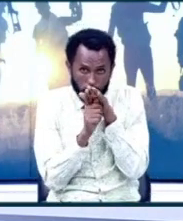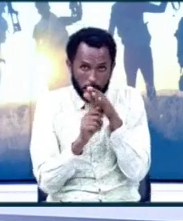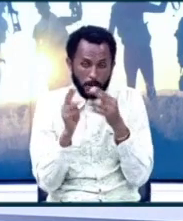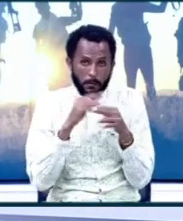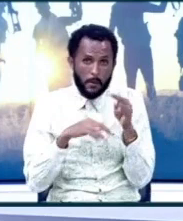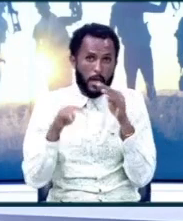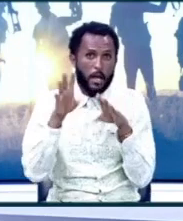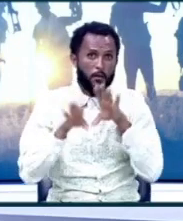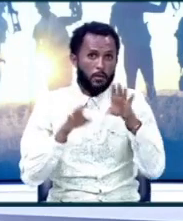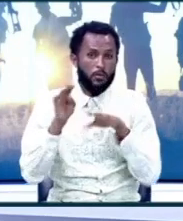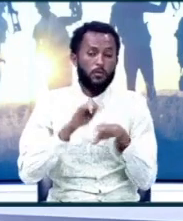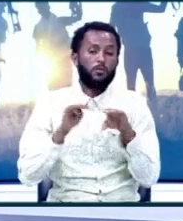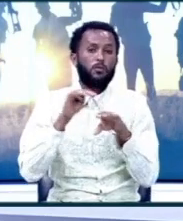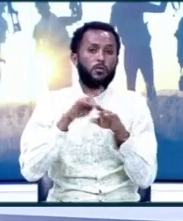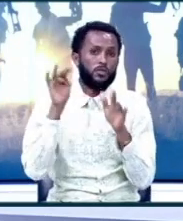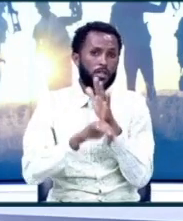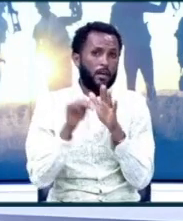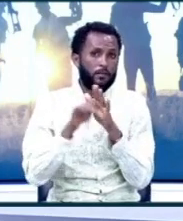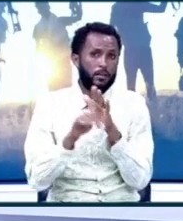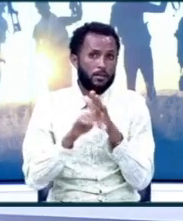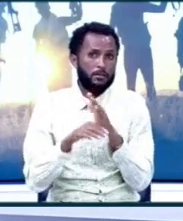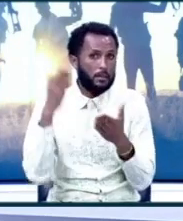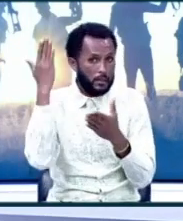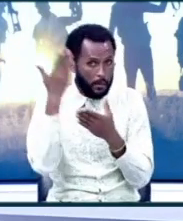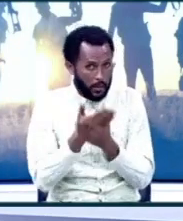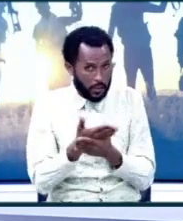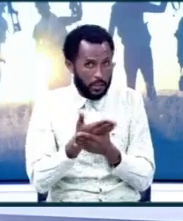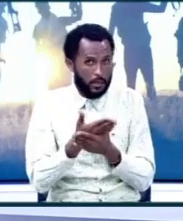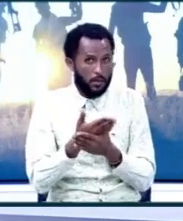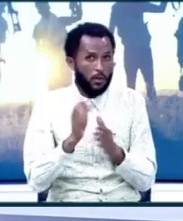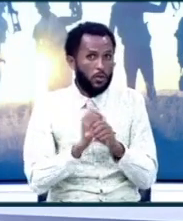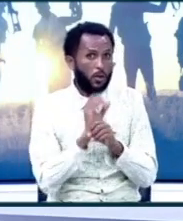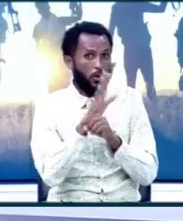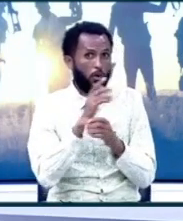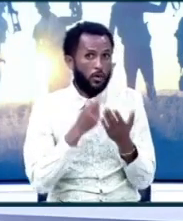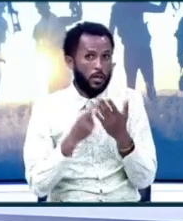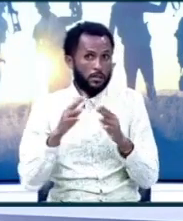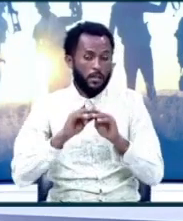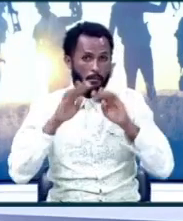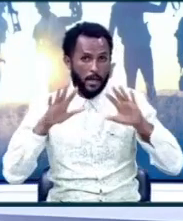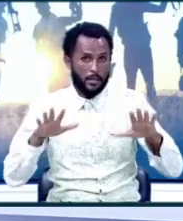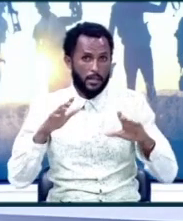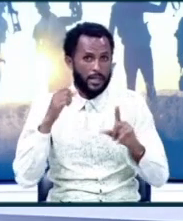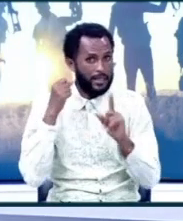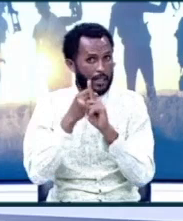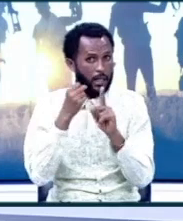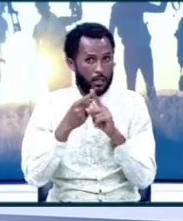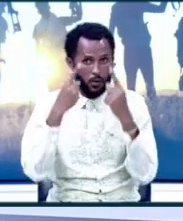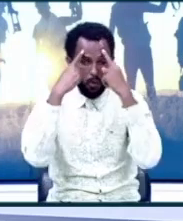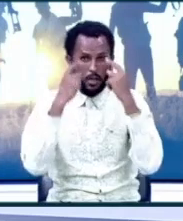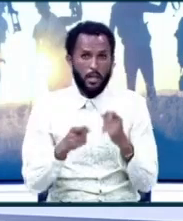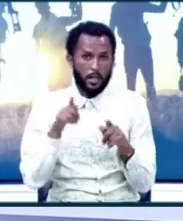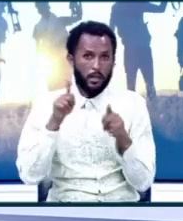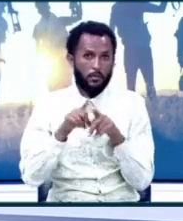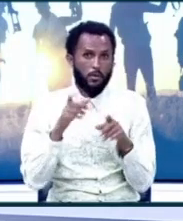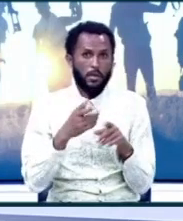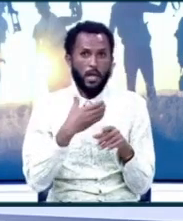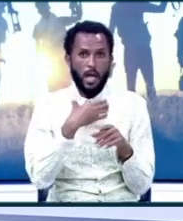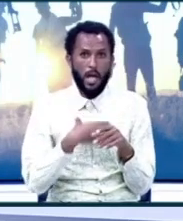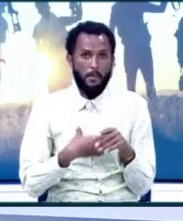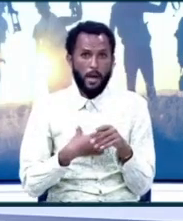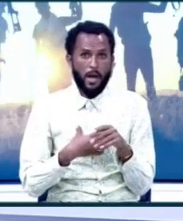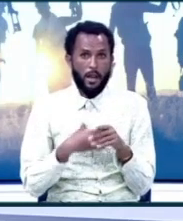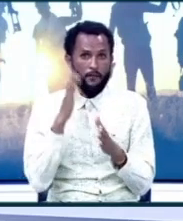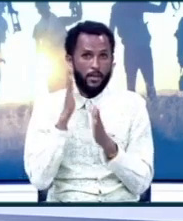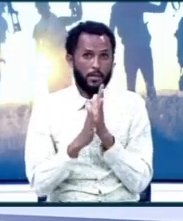ልዕሊኡ ይፍፅምዎ ዘለዉ ጨፍጫፍ ክውገድን ከብቅዕን ተልእኾ እዚ መድረኽ ንቃልሲ ወሳናይ ከም ዝኾነ ኣባል ፈፃሚ ስራሕ